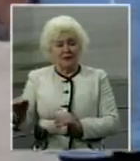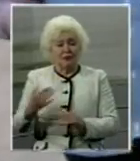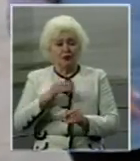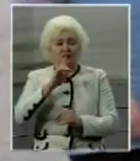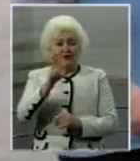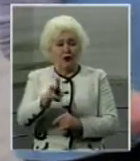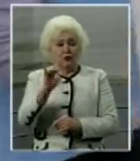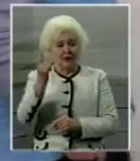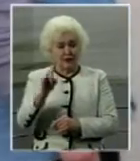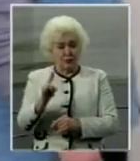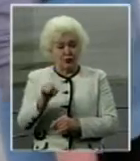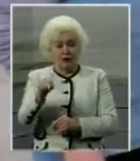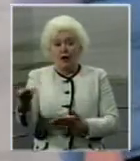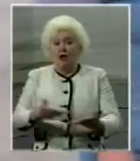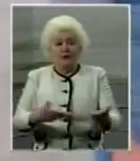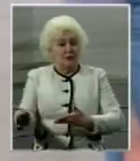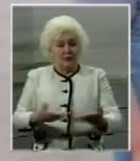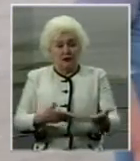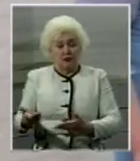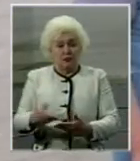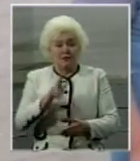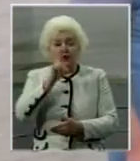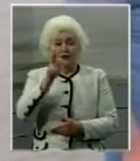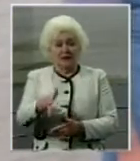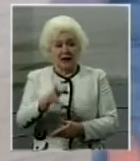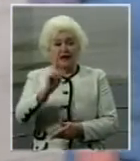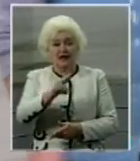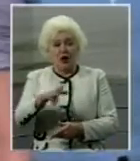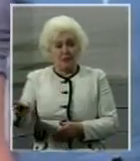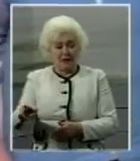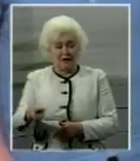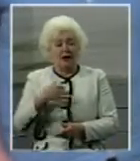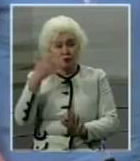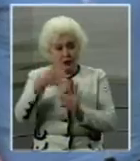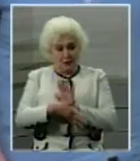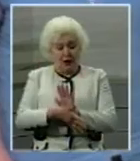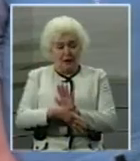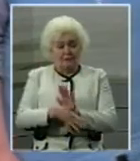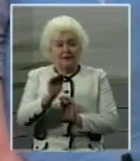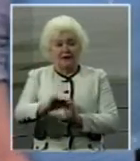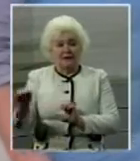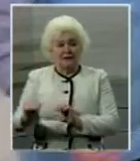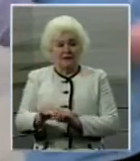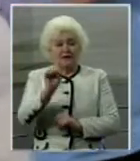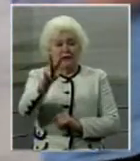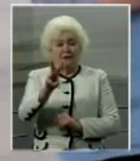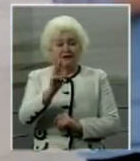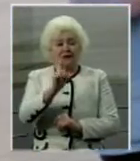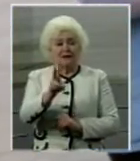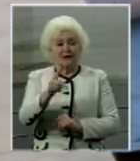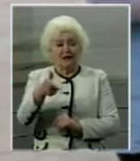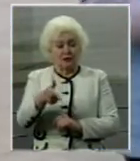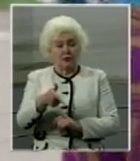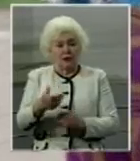2 годика, ребенку, він ж не пройде пішком, да, 3 кілометри, розумієте? Та тут теж ніхто не пройде. Дитині 15 кілограмів, ну от так,